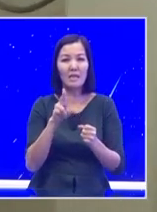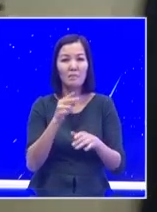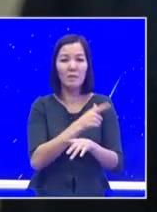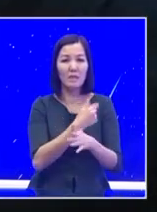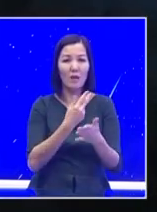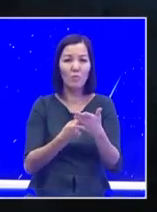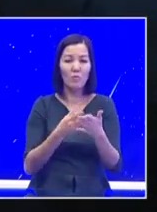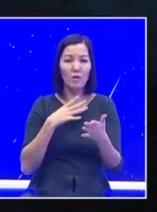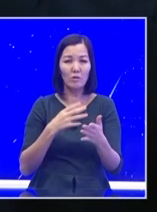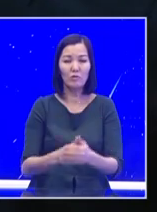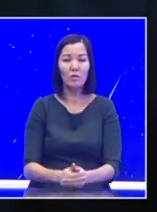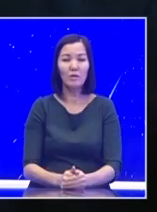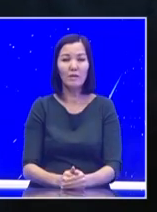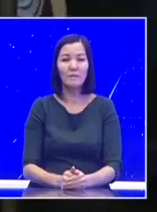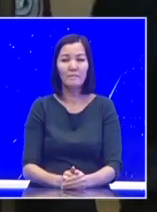түсті.